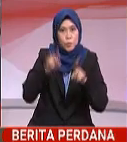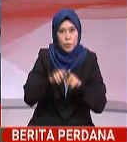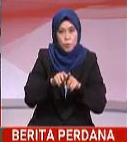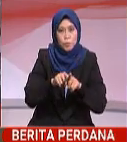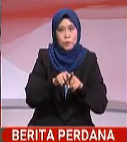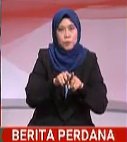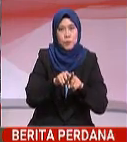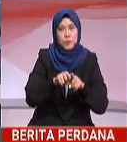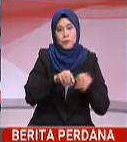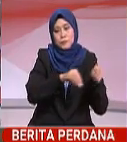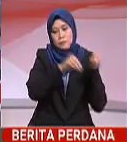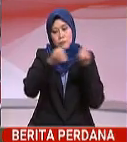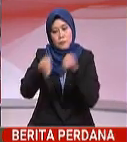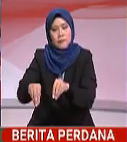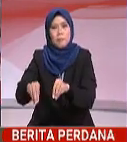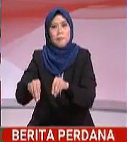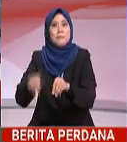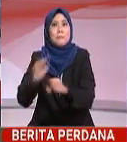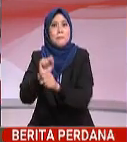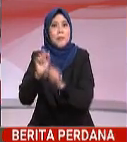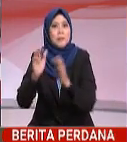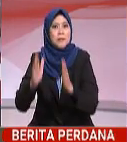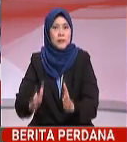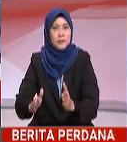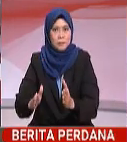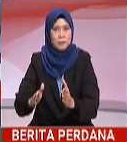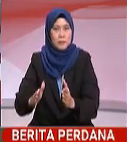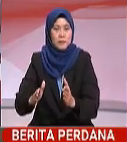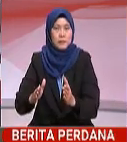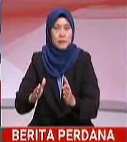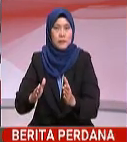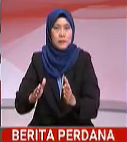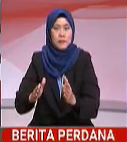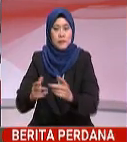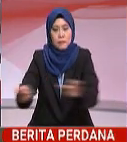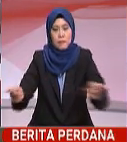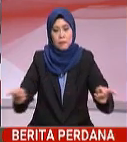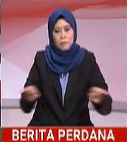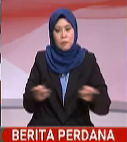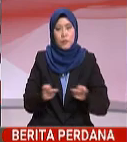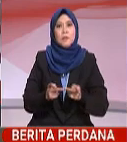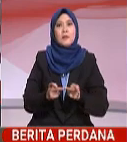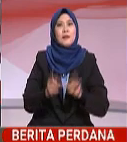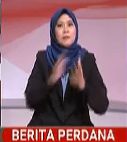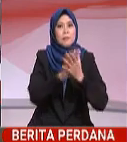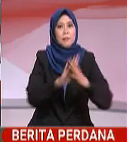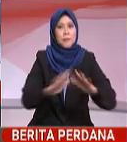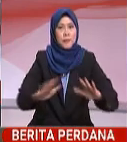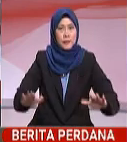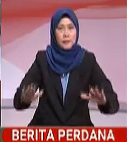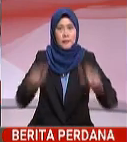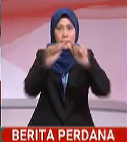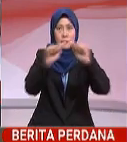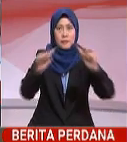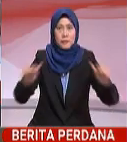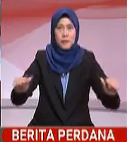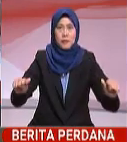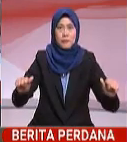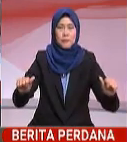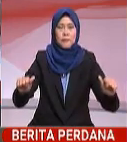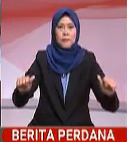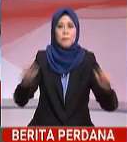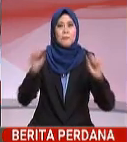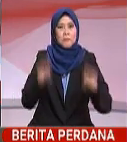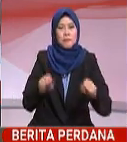menempatkan pekerja-pekerja mereka ini ke kawasan yang lebih selamat di asrama pekerja di mana tempat itu